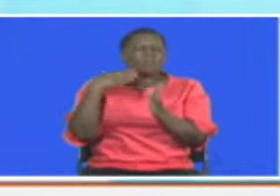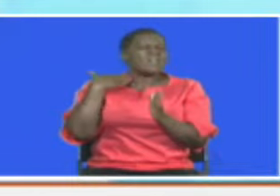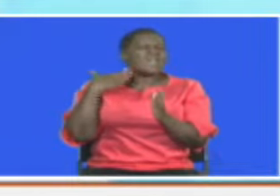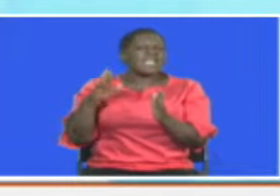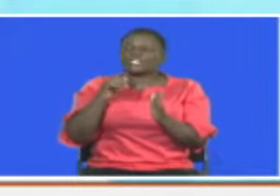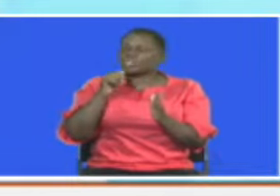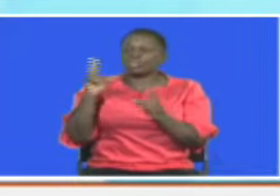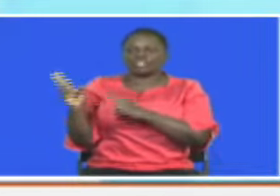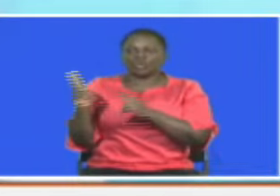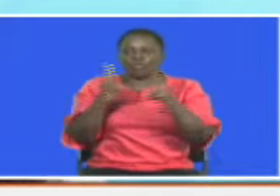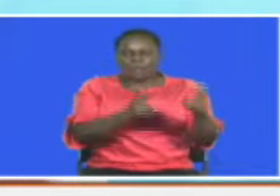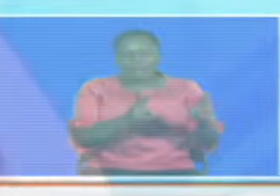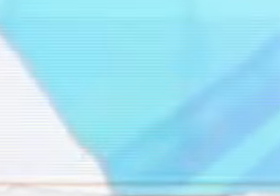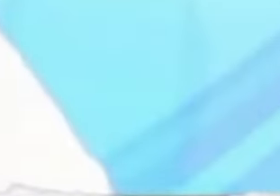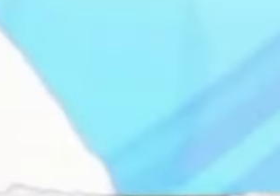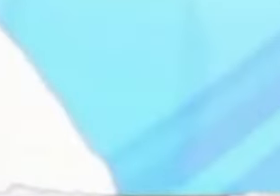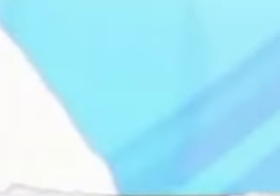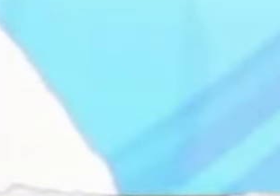Ya